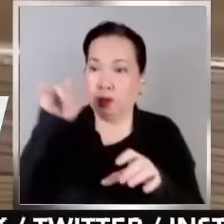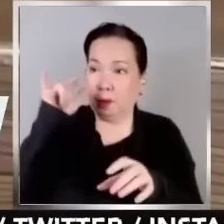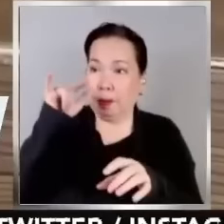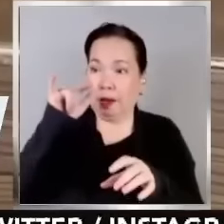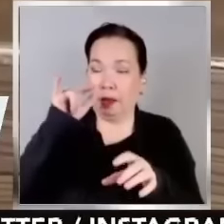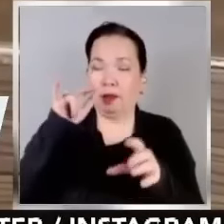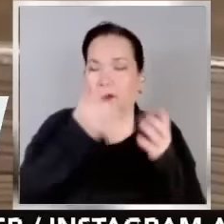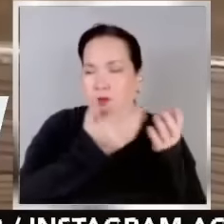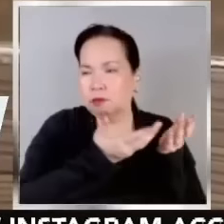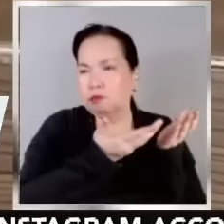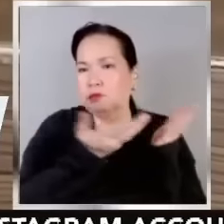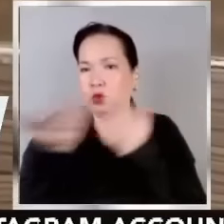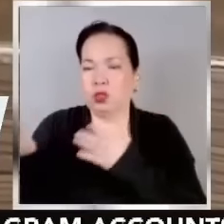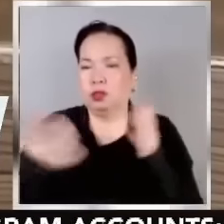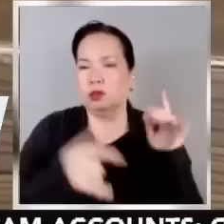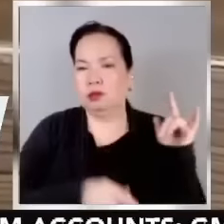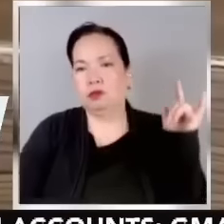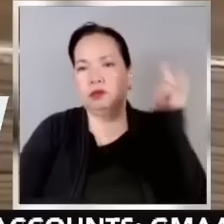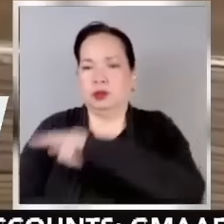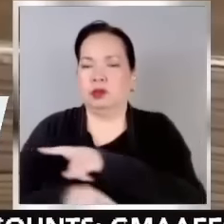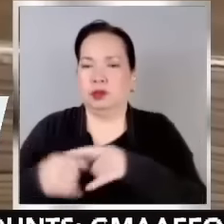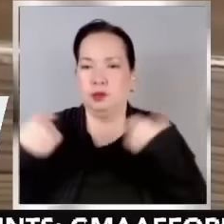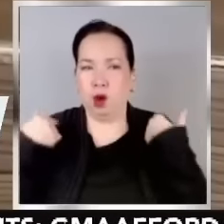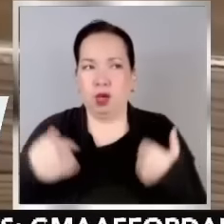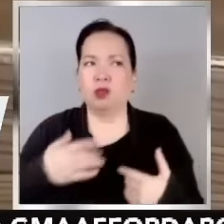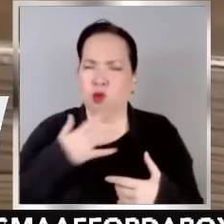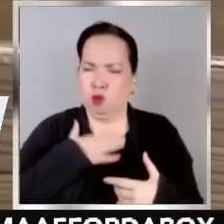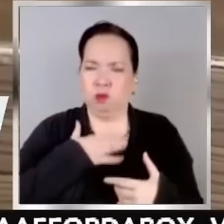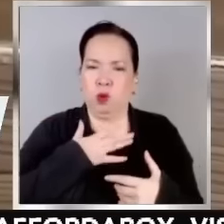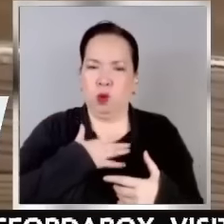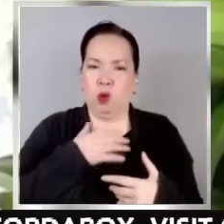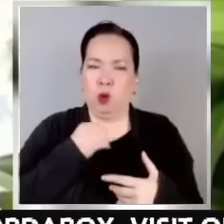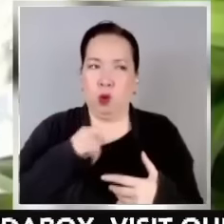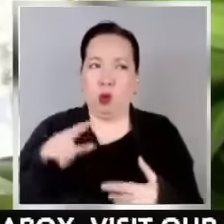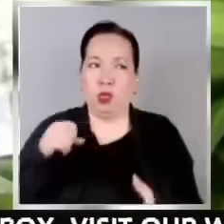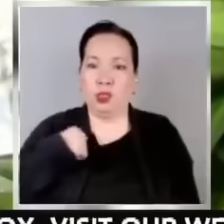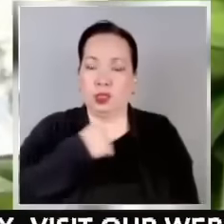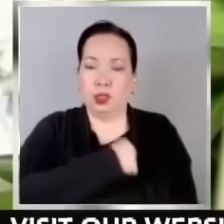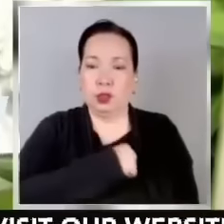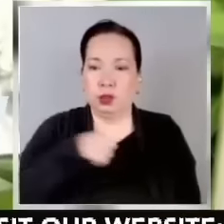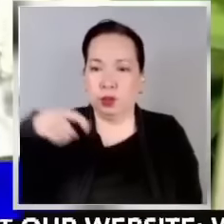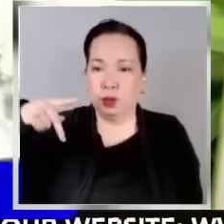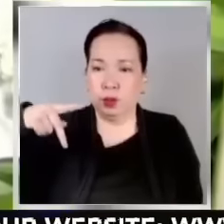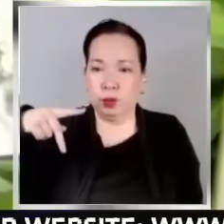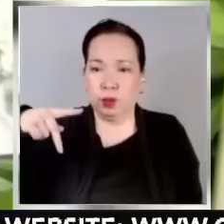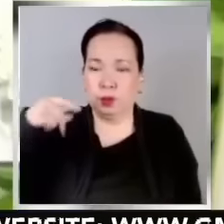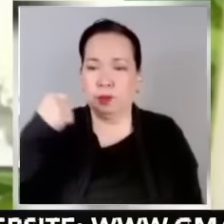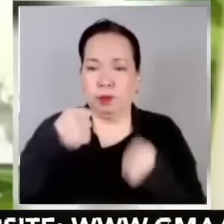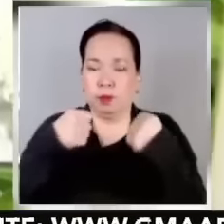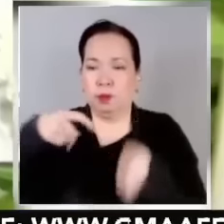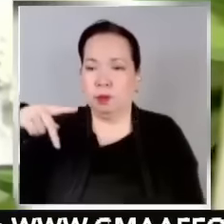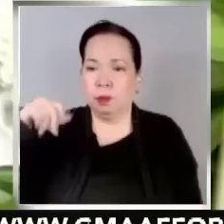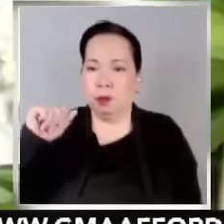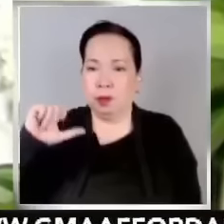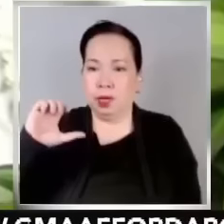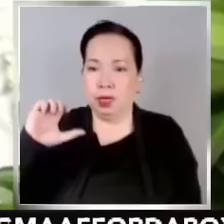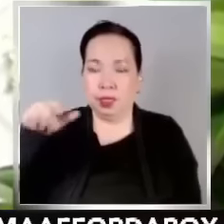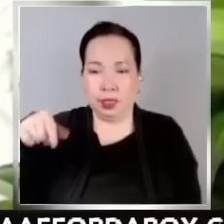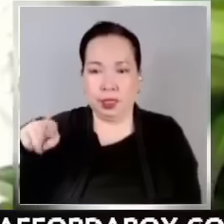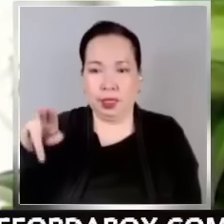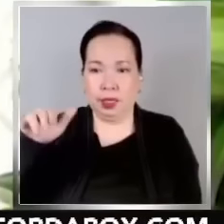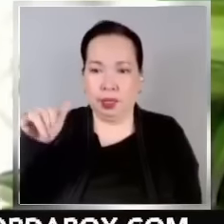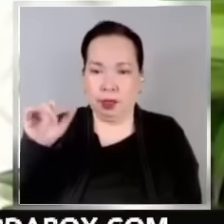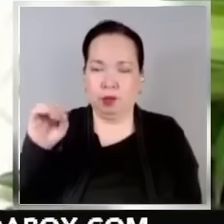Kenneth. Everything po ay shouldered by Senator Manny Pacquiao. Para sa GMA Integrated News, Cedric